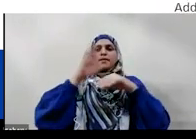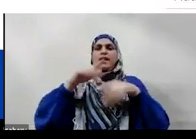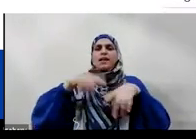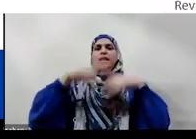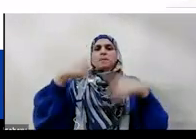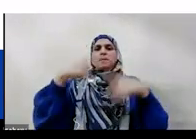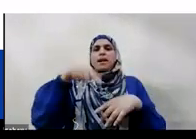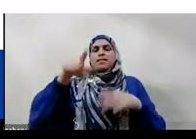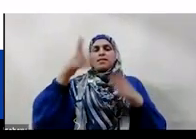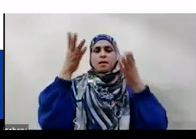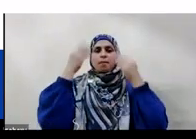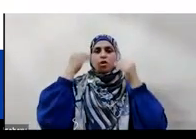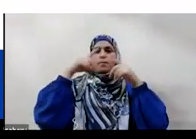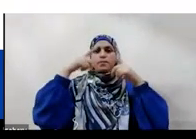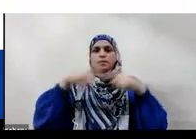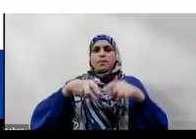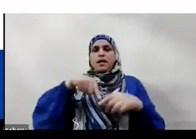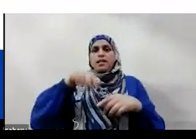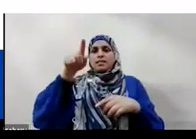ال country information section